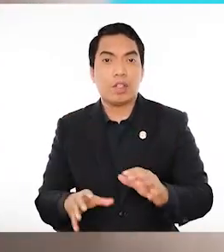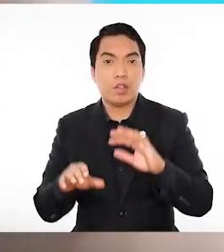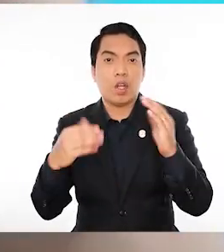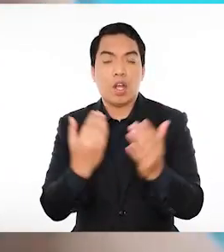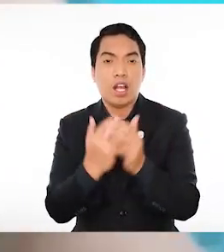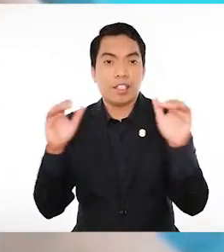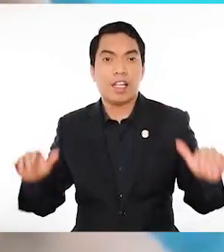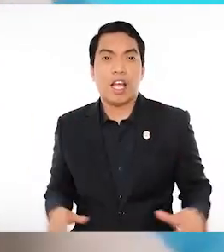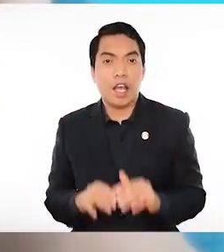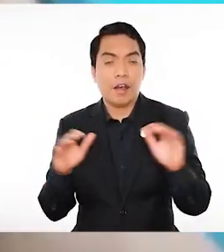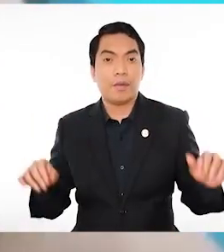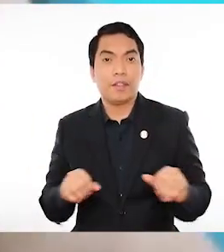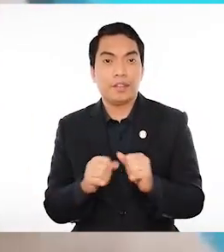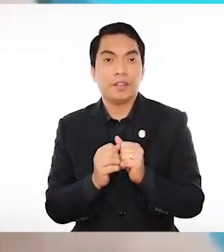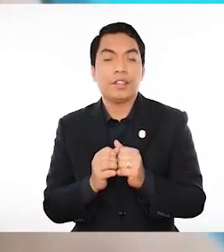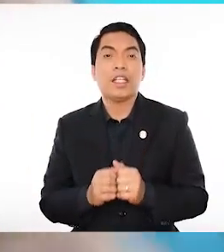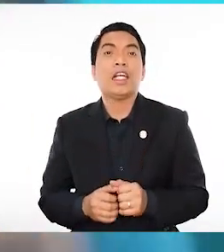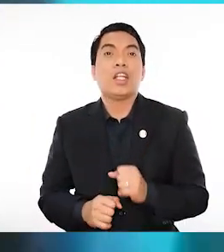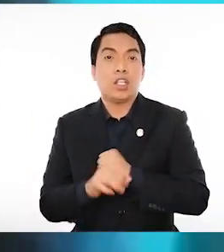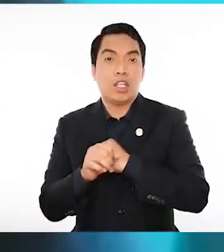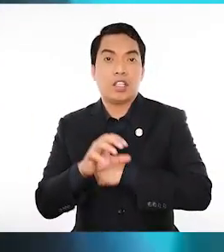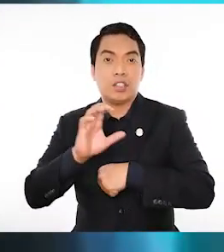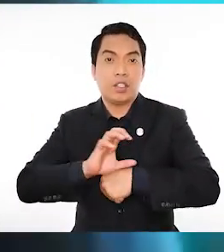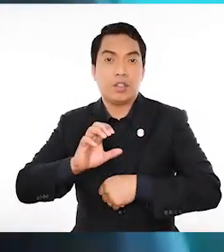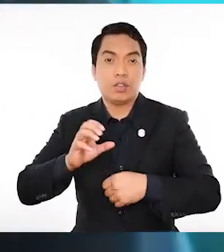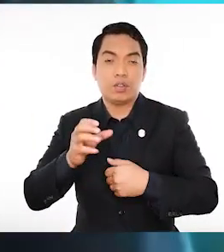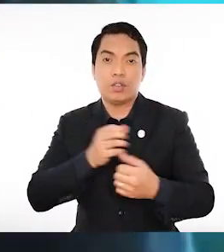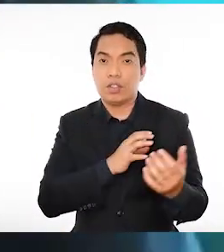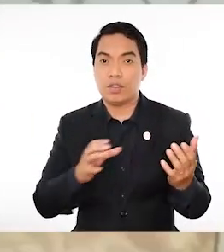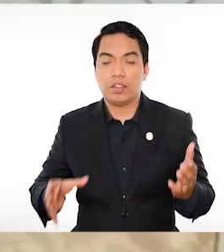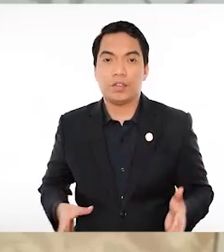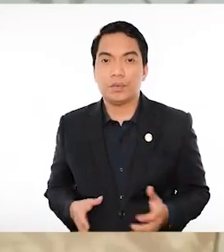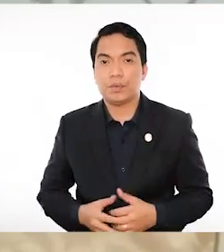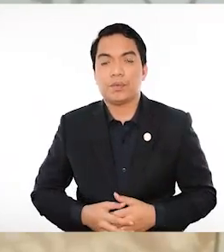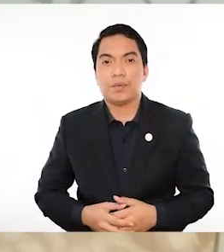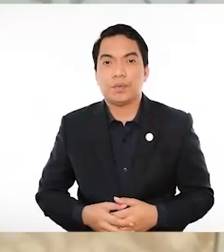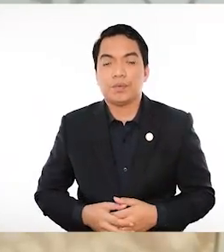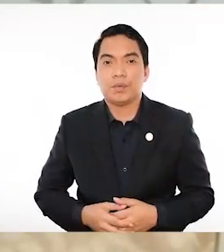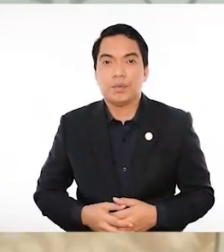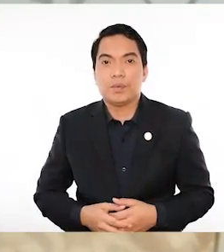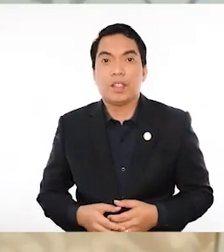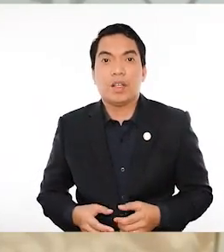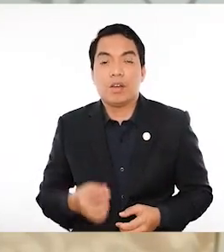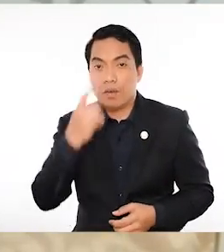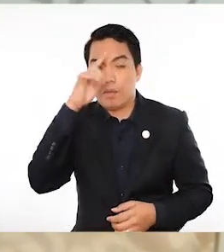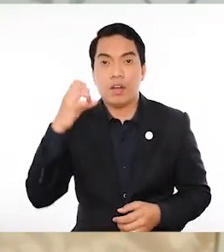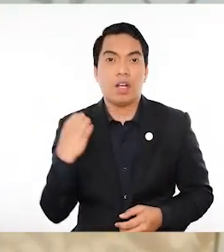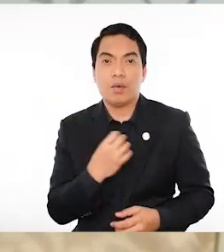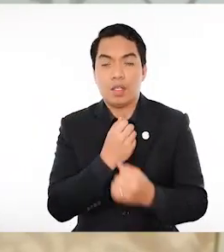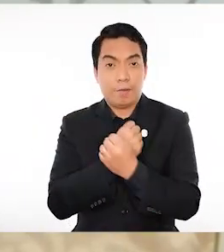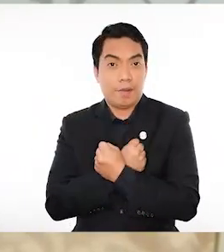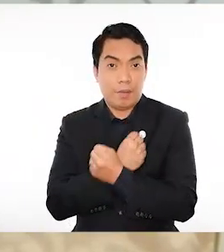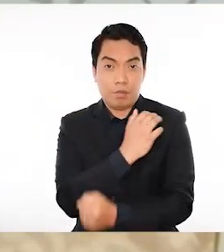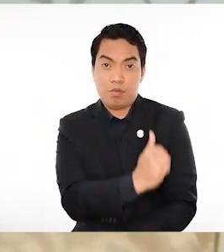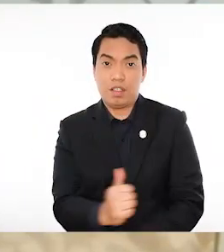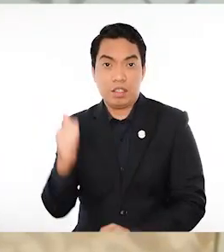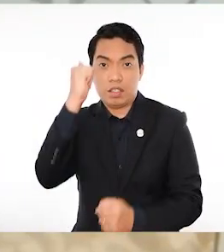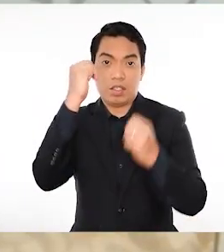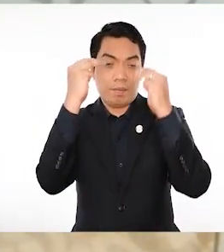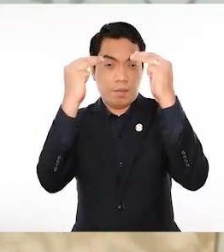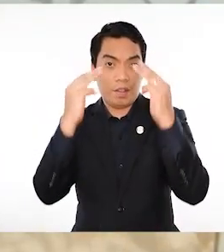at aktibidad na kanilang inilulunsad sa loob ng iglesia. Sa amin pong pinakamamahal na